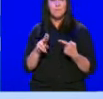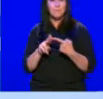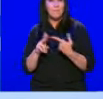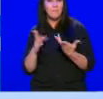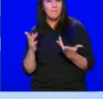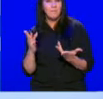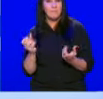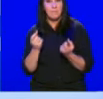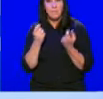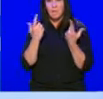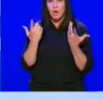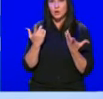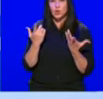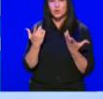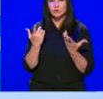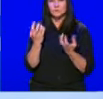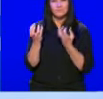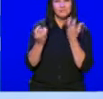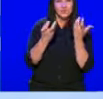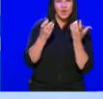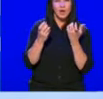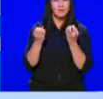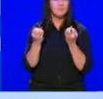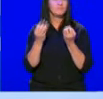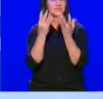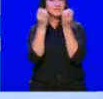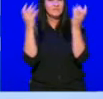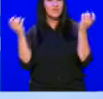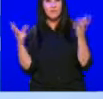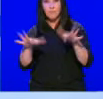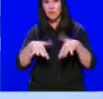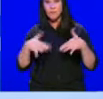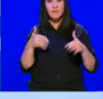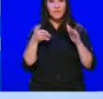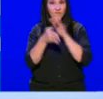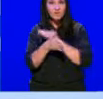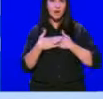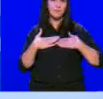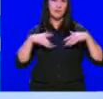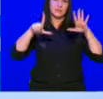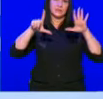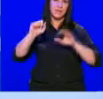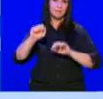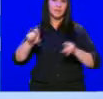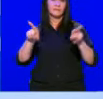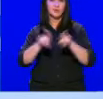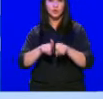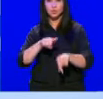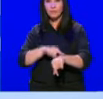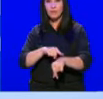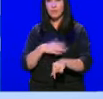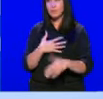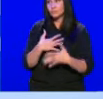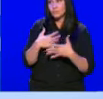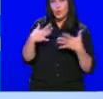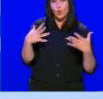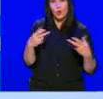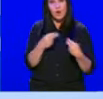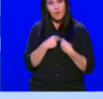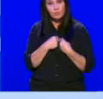Шарен, пъстър парламент, 7 партии има вътре. И в същото време има голямо усещане